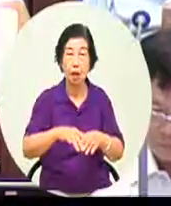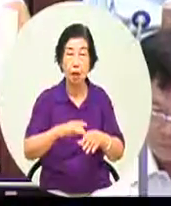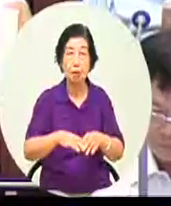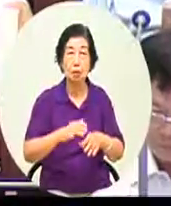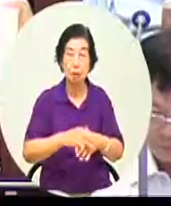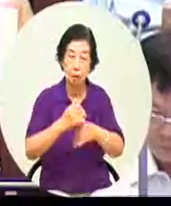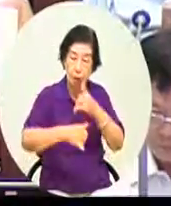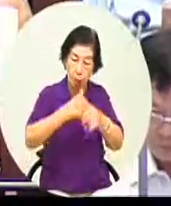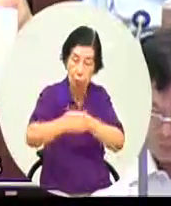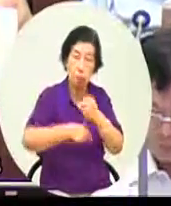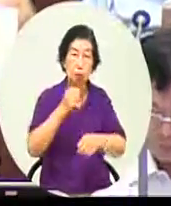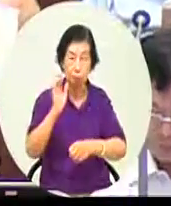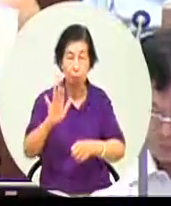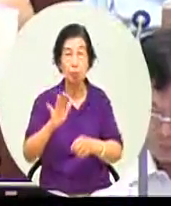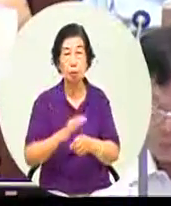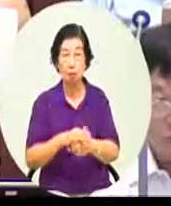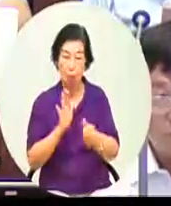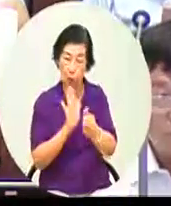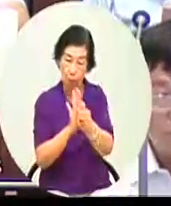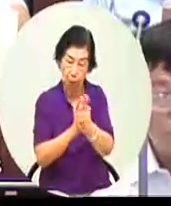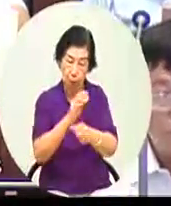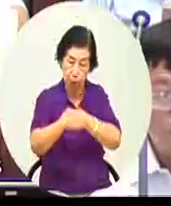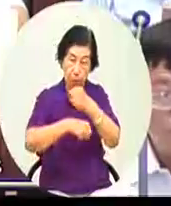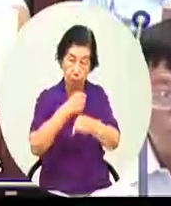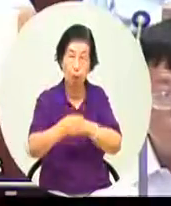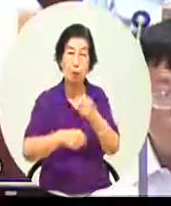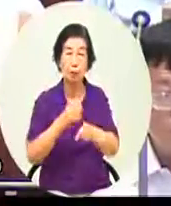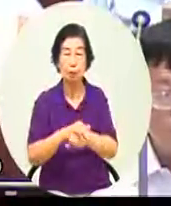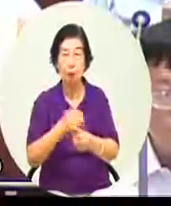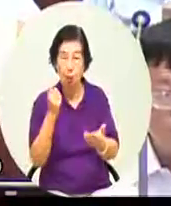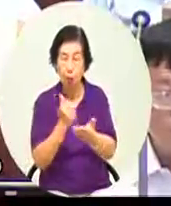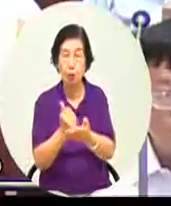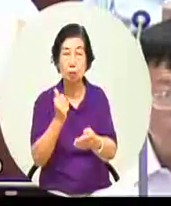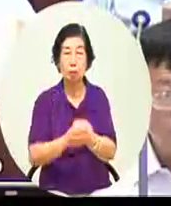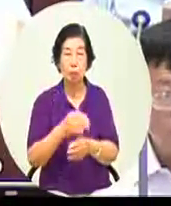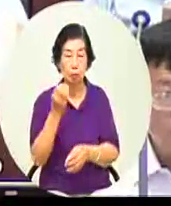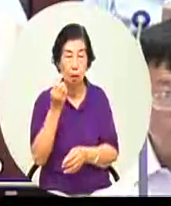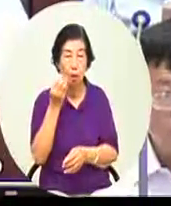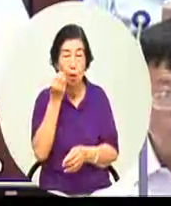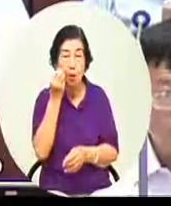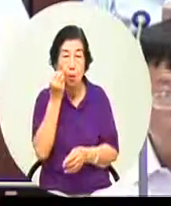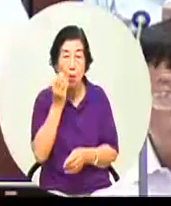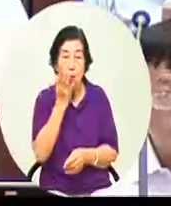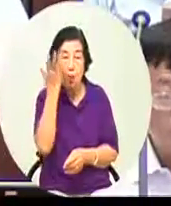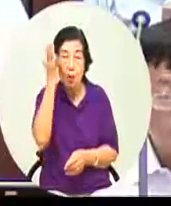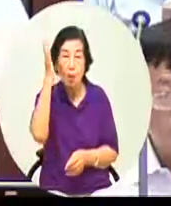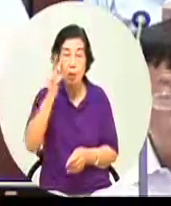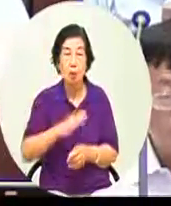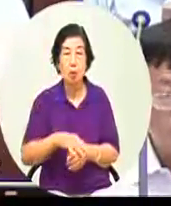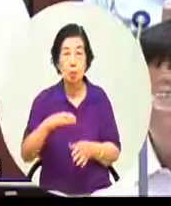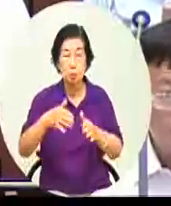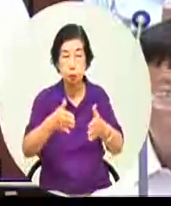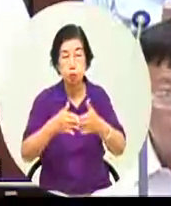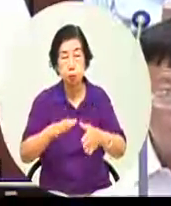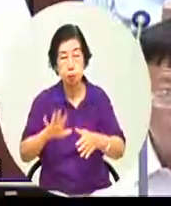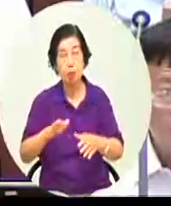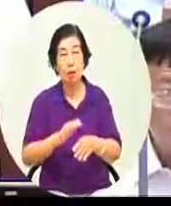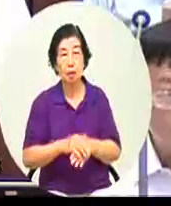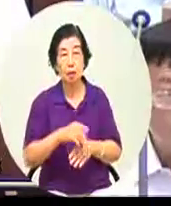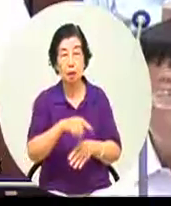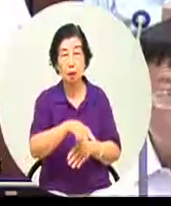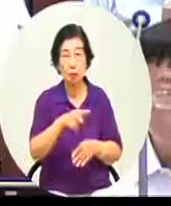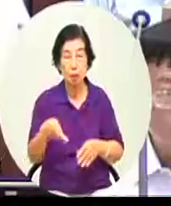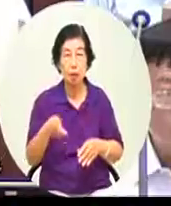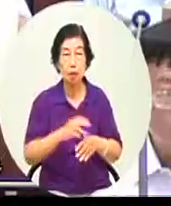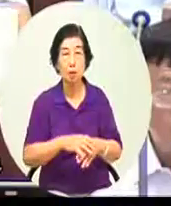个推动呢， 我想也可以打造为我们一个观光的一个新的亮点，所以这个部分呢，我们再来跟文化局看要做什么样的结合，